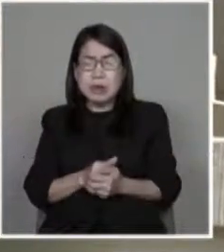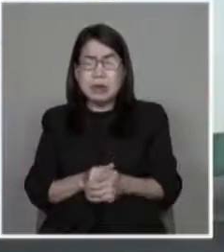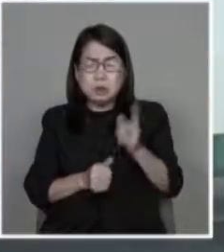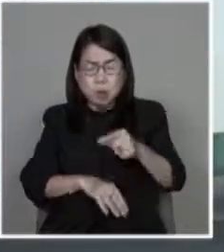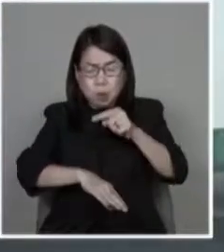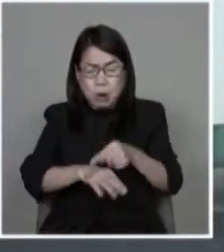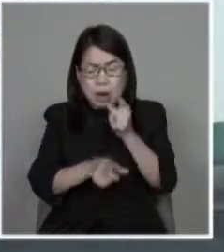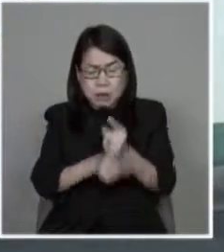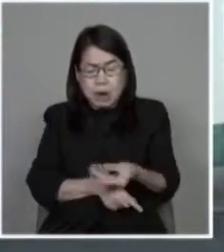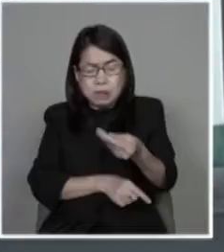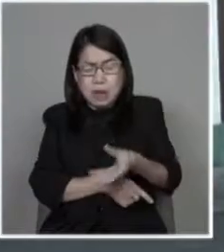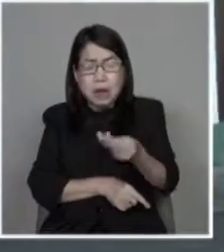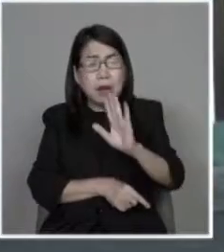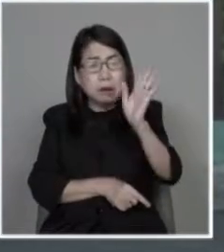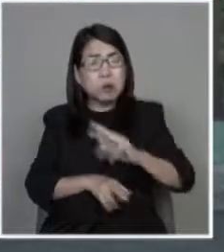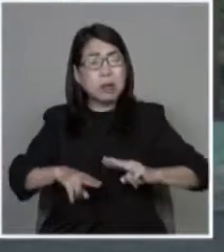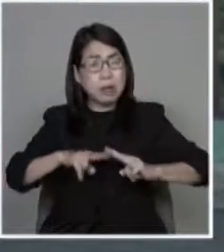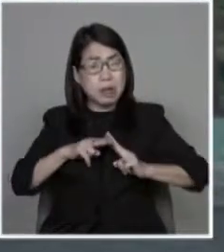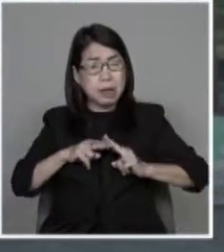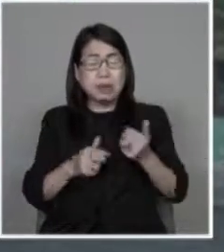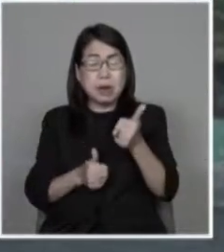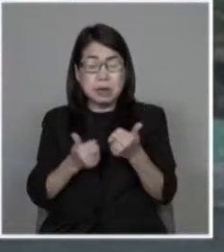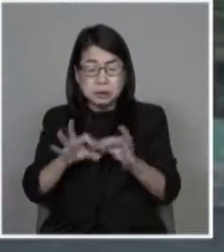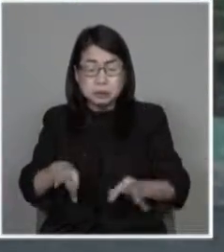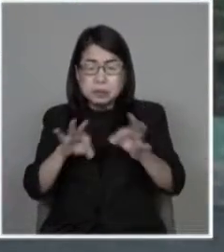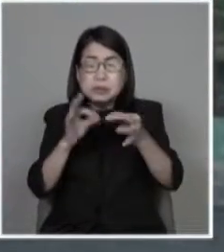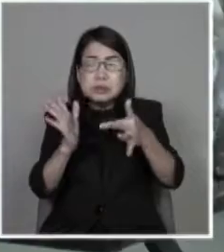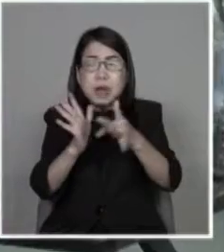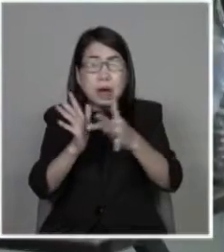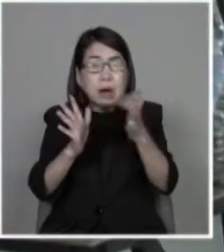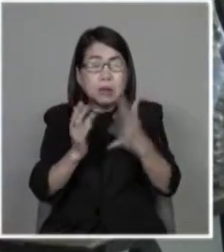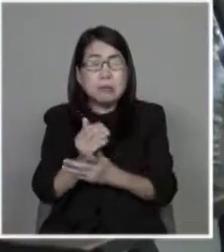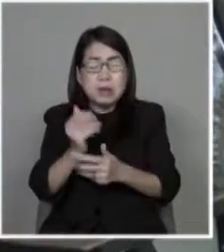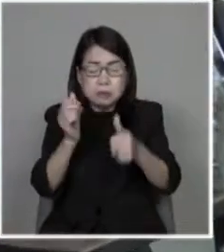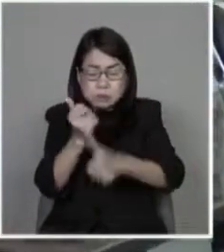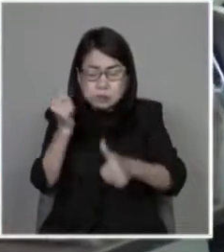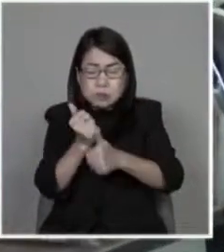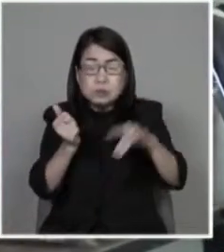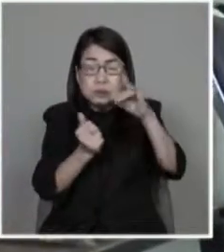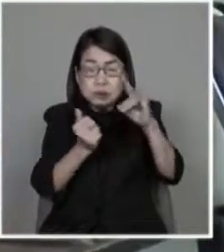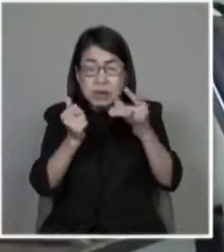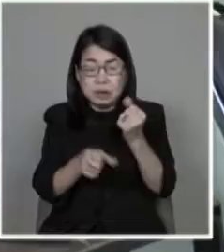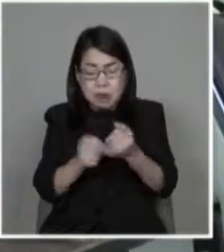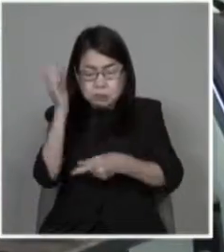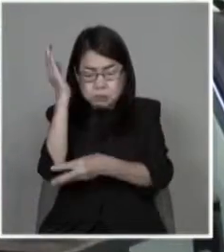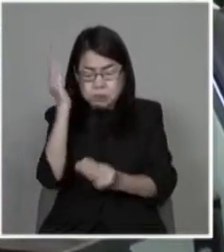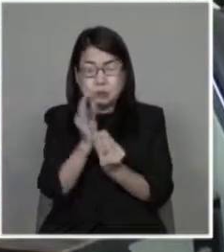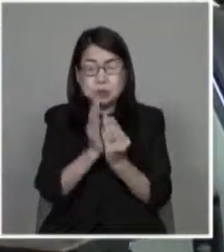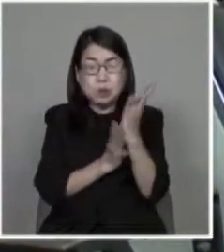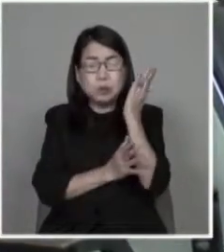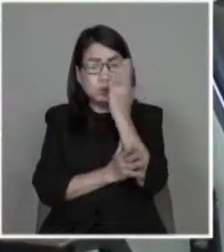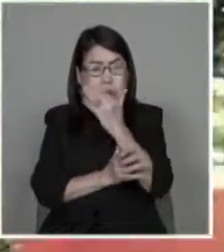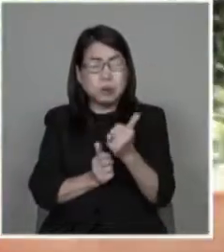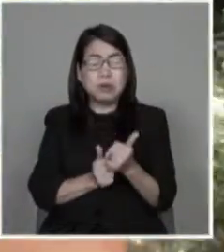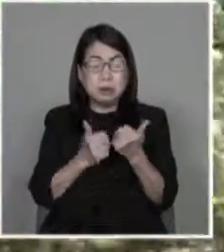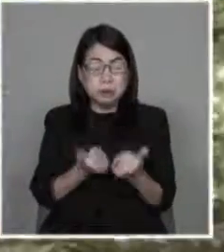าที่สำคัญยังปลอดสารพิษเพราะใช้ปุ๋ยที่ผลิตขึ้นเองจากมูลสัตว์จนทำให้ทุกวันนี้สามารถลดรายจ่ายจาก